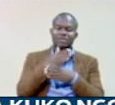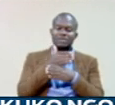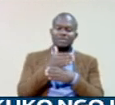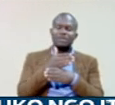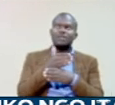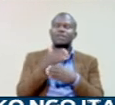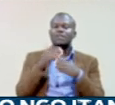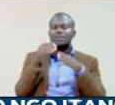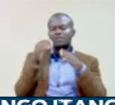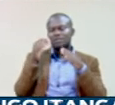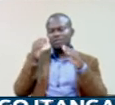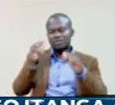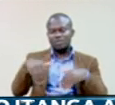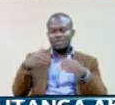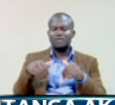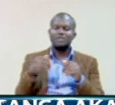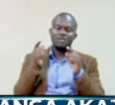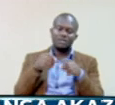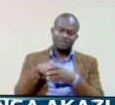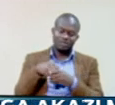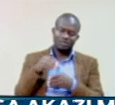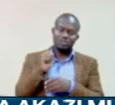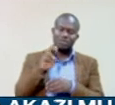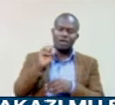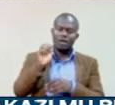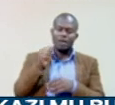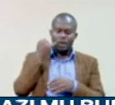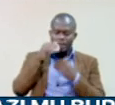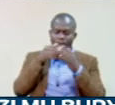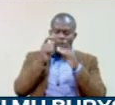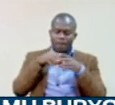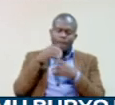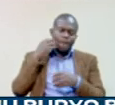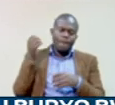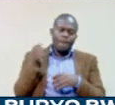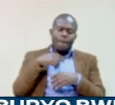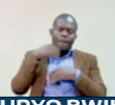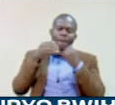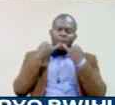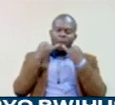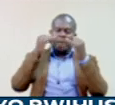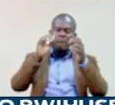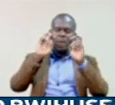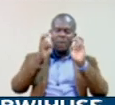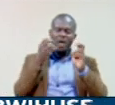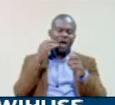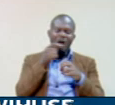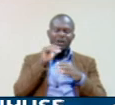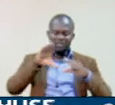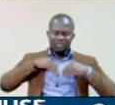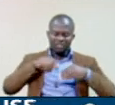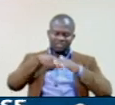izanya umurama ikatubwira ati nyimba wenda babubuzanya nk'umu ku kwezi bakavutubwira ati uku kwezi ntimwemereye kujya mu